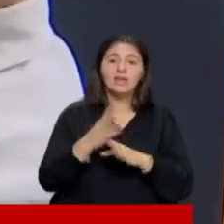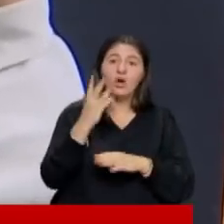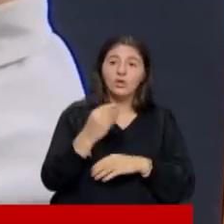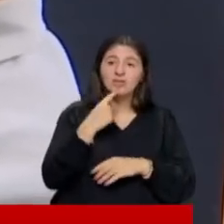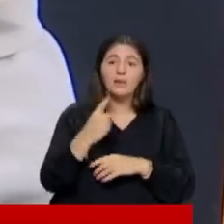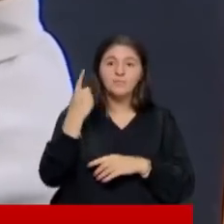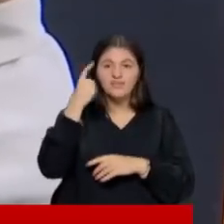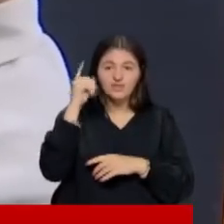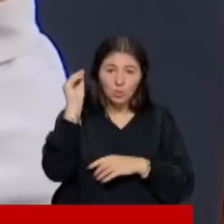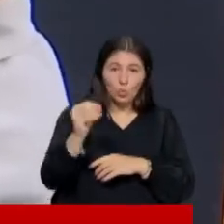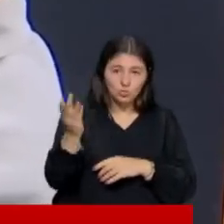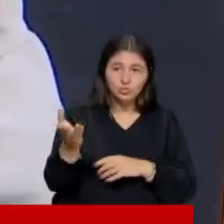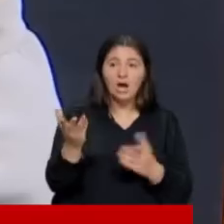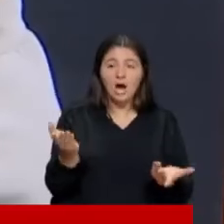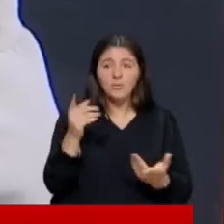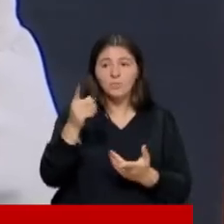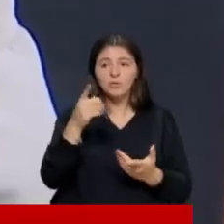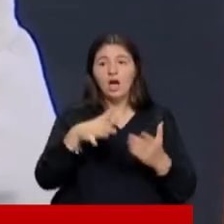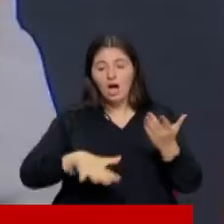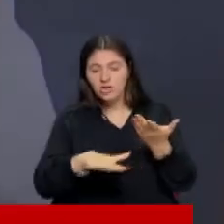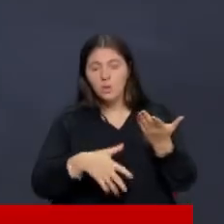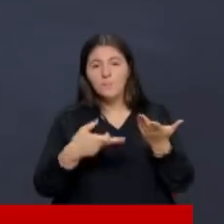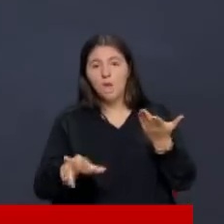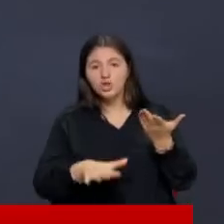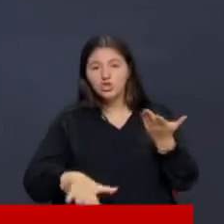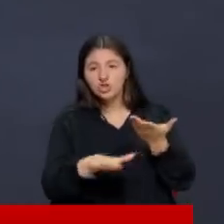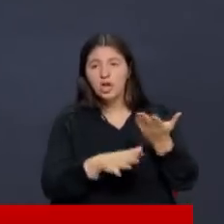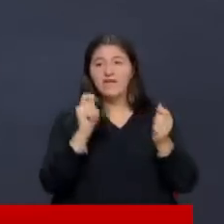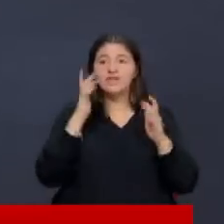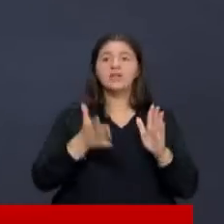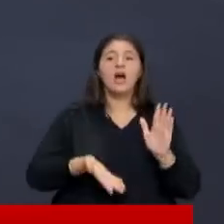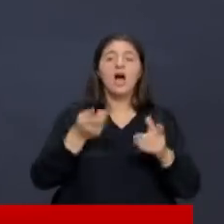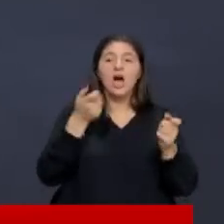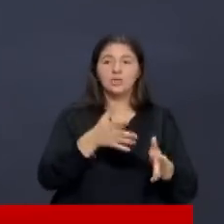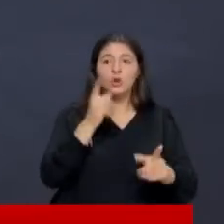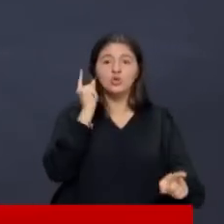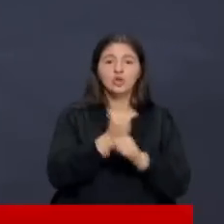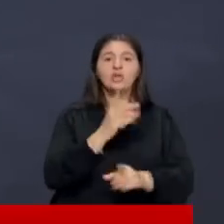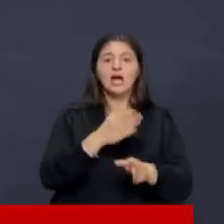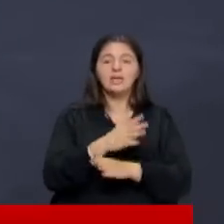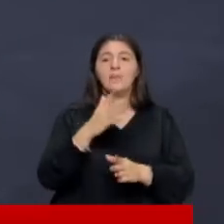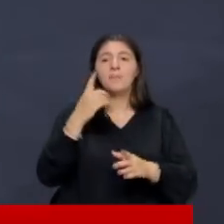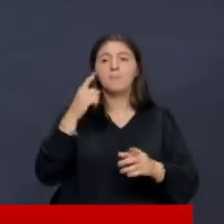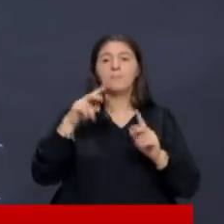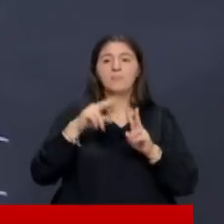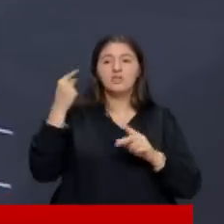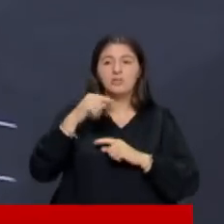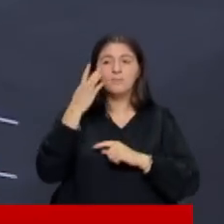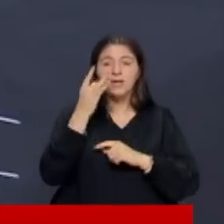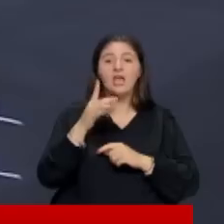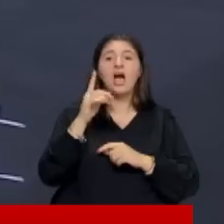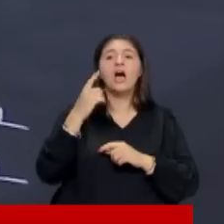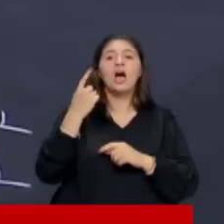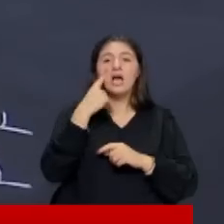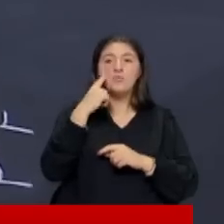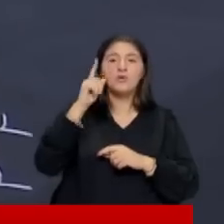neden oldu diye bir teşhis koyuyorsunuz fakat Bu tesisin altyapısı boş en çok artan harcama doğrudan Aslında mm belirle diye kamu